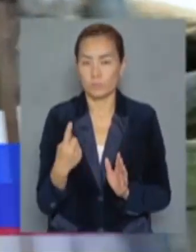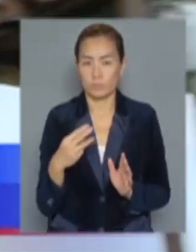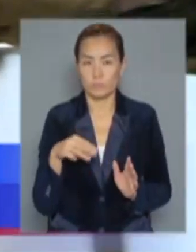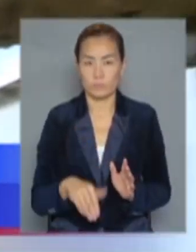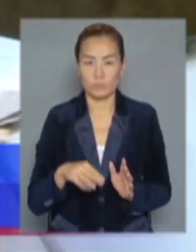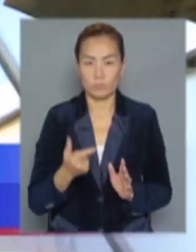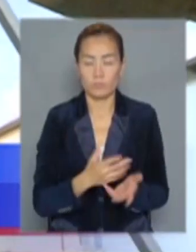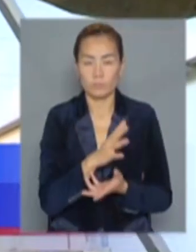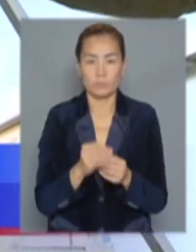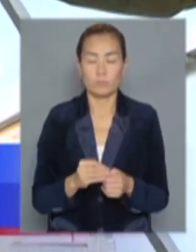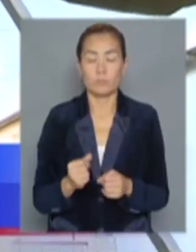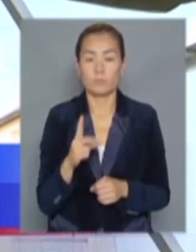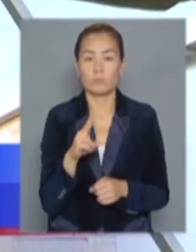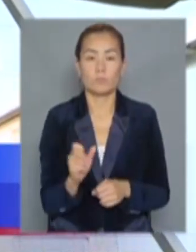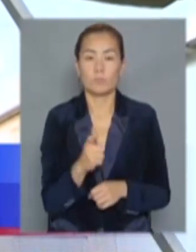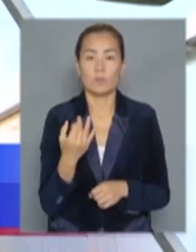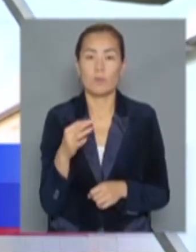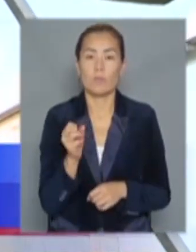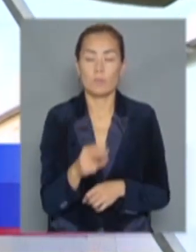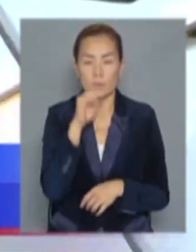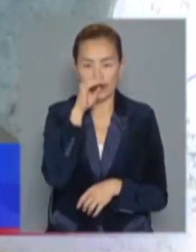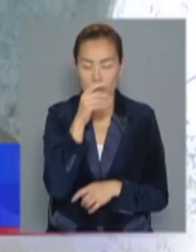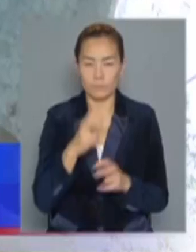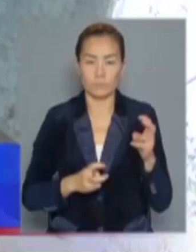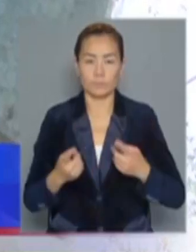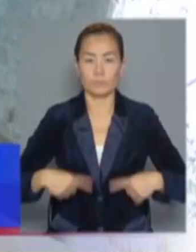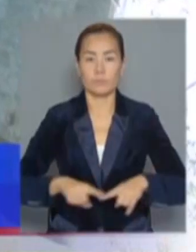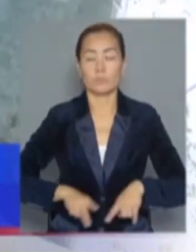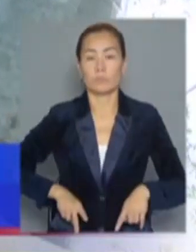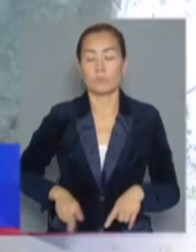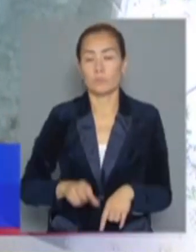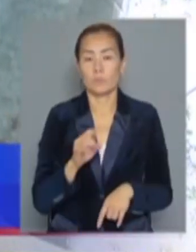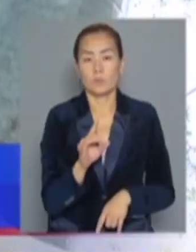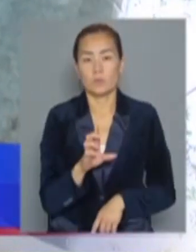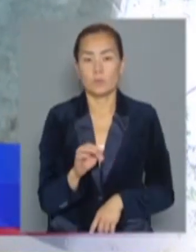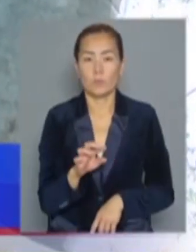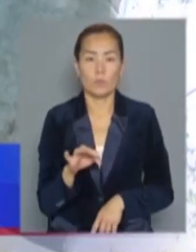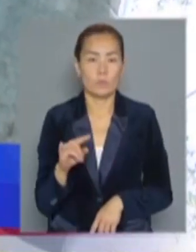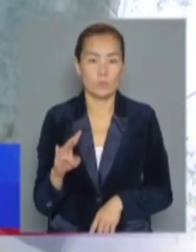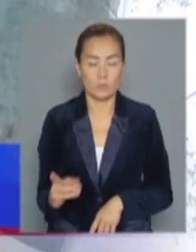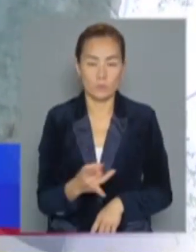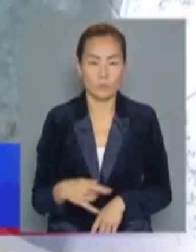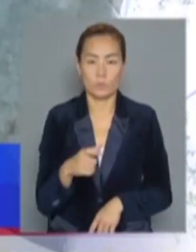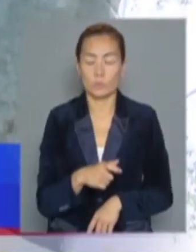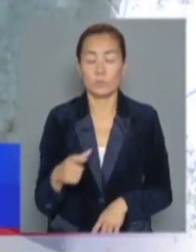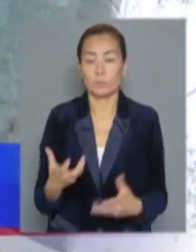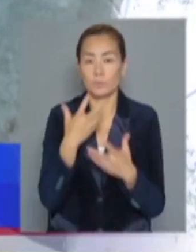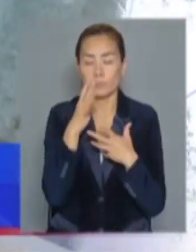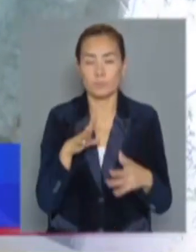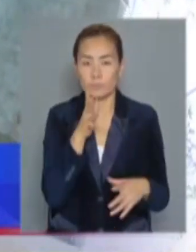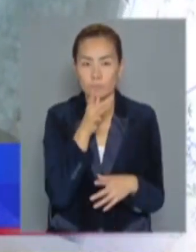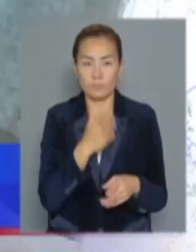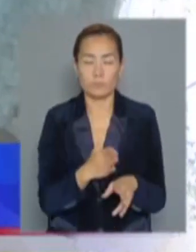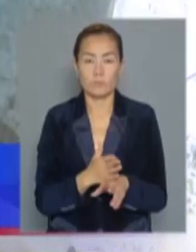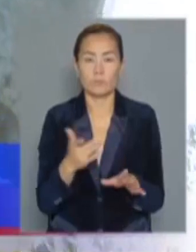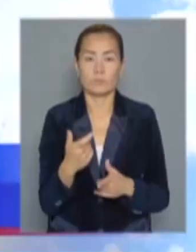727 миллион 471 мың теңге. Сондай-ақ Қазтрансгаз аймақ акционерлік қоғамы Атырау өндірістік филиалының директоры Еркебұлан Кенжеғалиев өңір тұрғындарын жылу беру маусымы